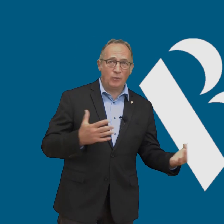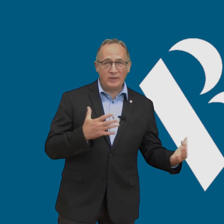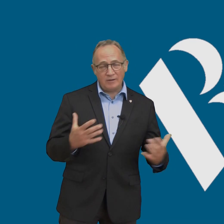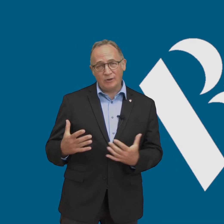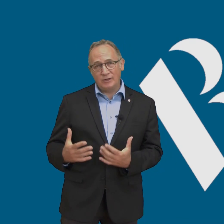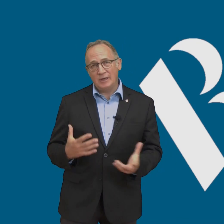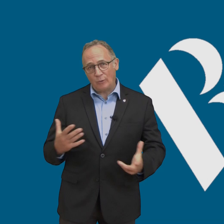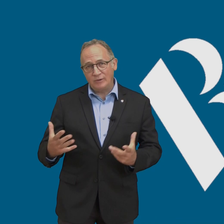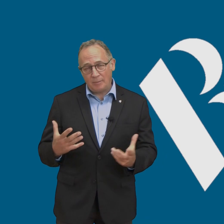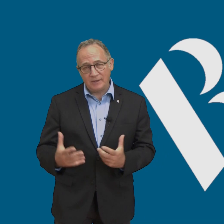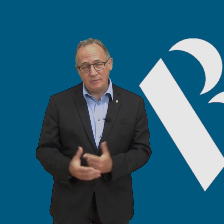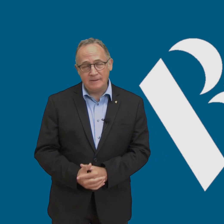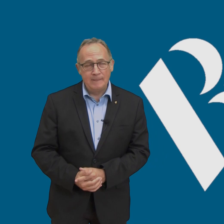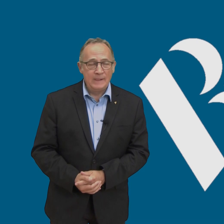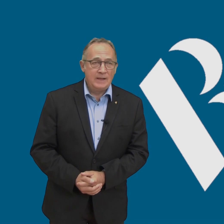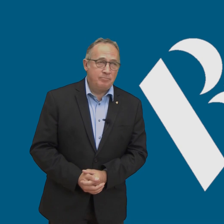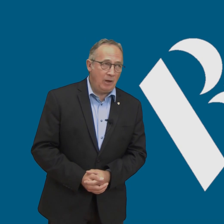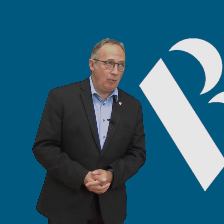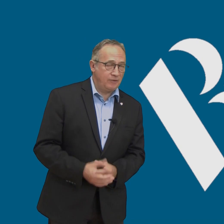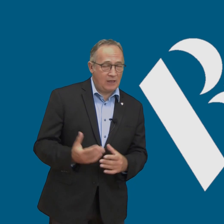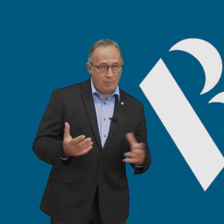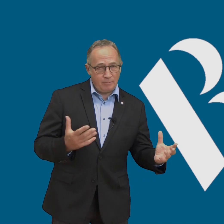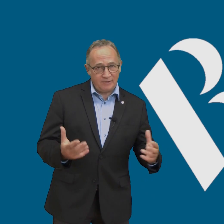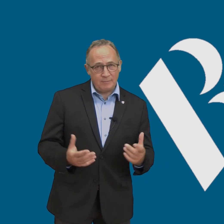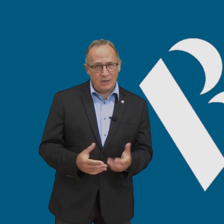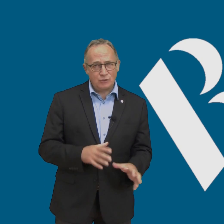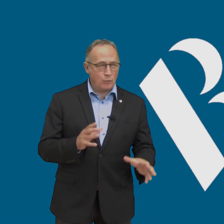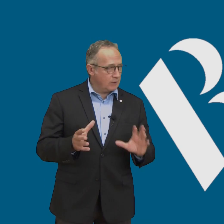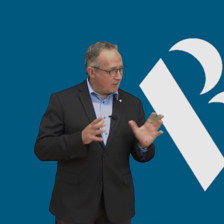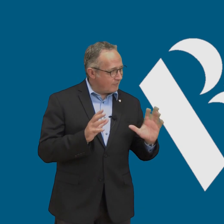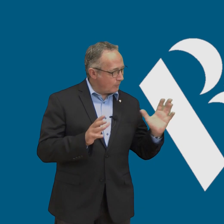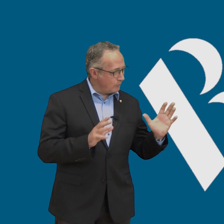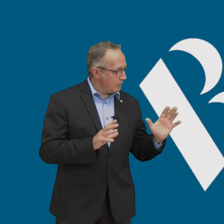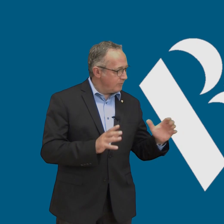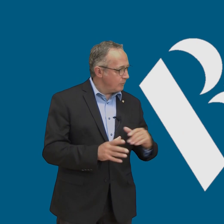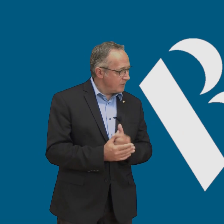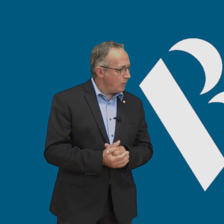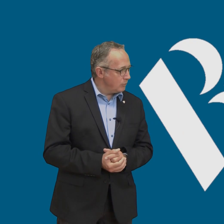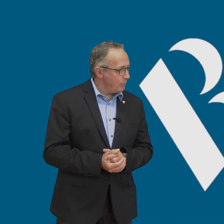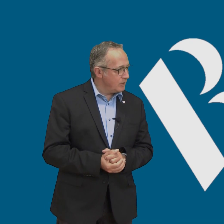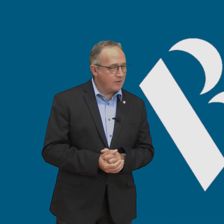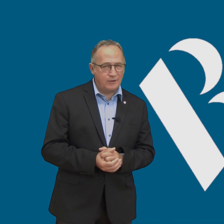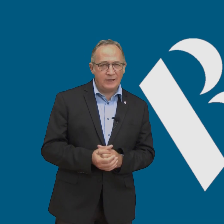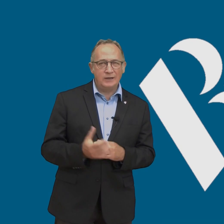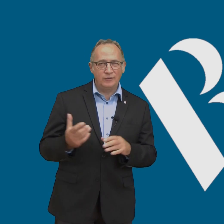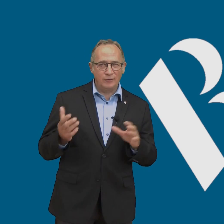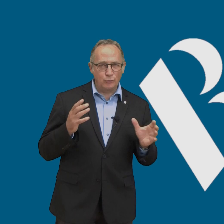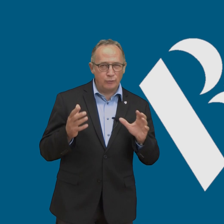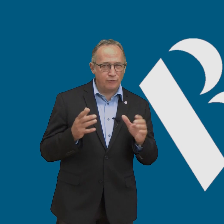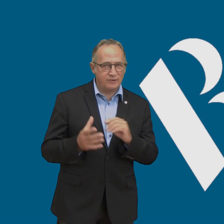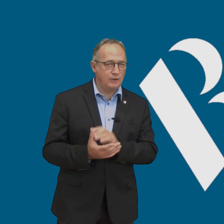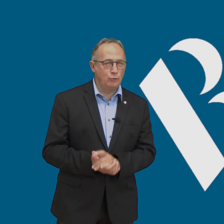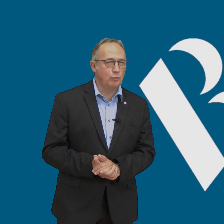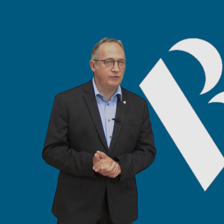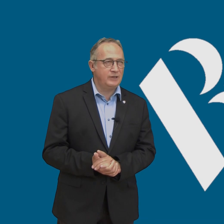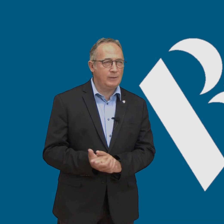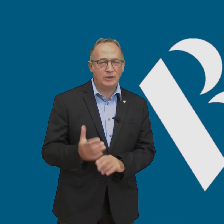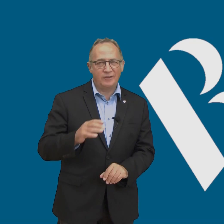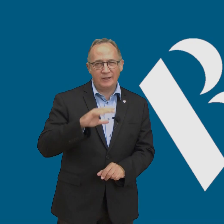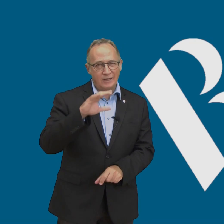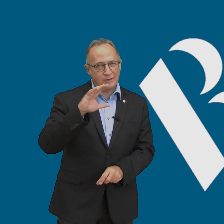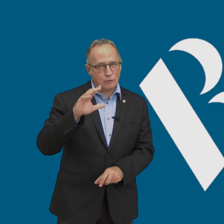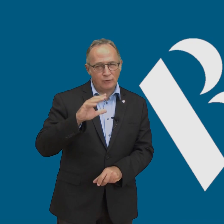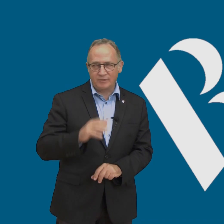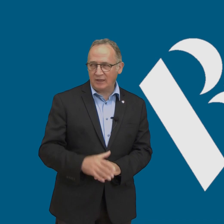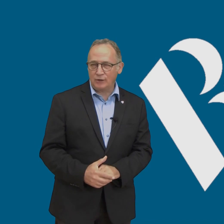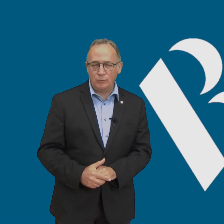qu'il y ait moins de monde qui aille voter à cause de la pandémie. Mais bon, c'est quand même pas si mal. Je crois que dans la circonscription, c'est en haut de la moyenne nationale. Ouais. Là, c'est autour de 62%. La